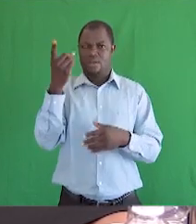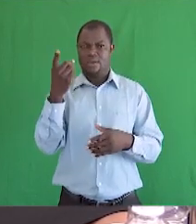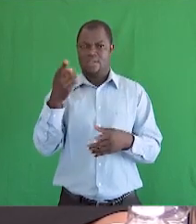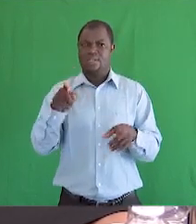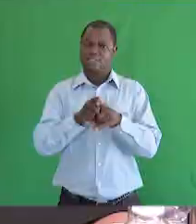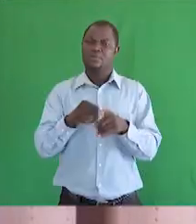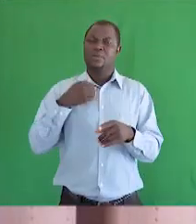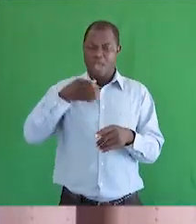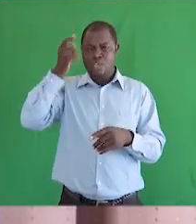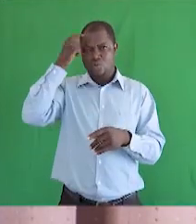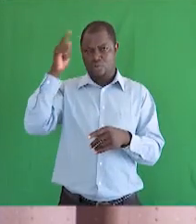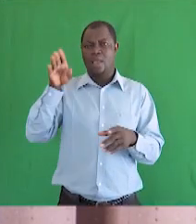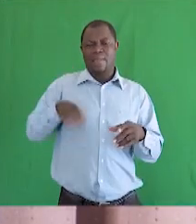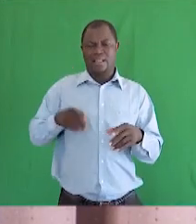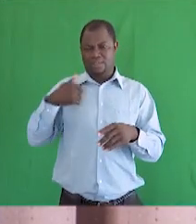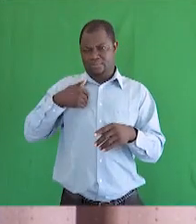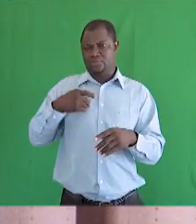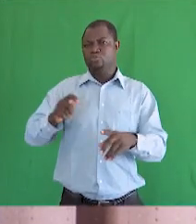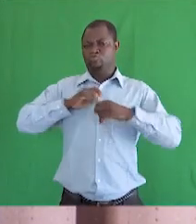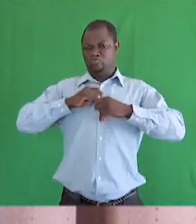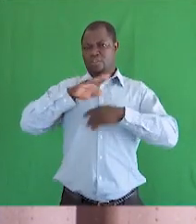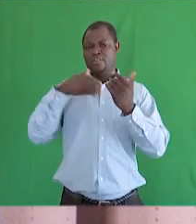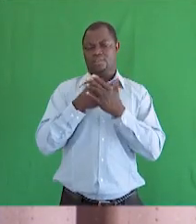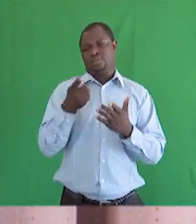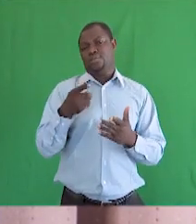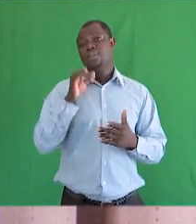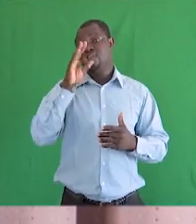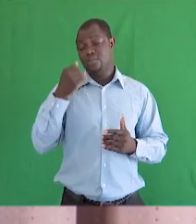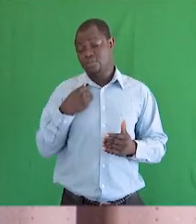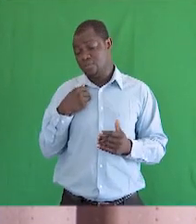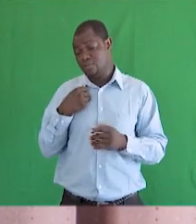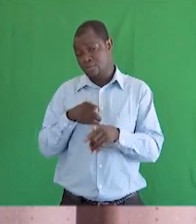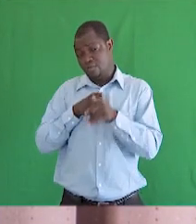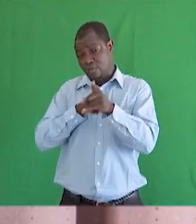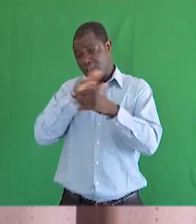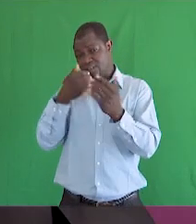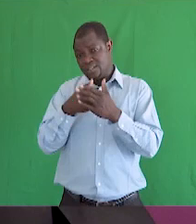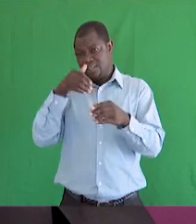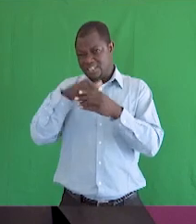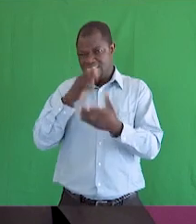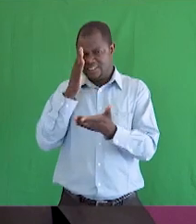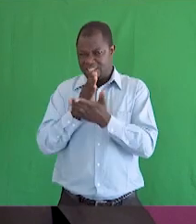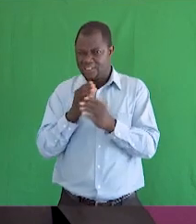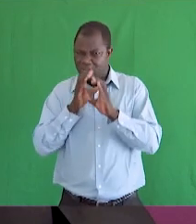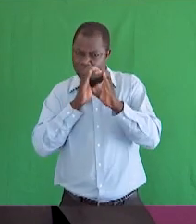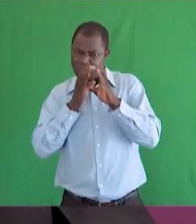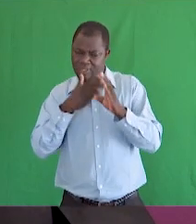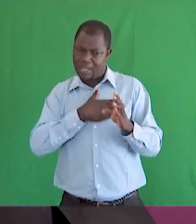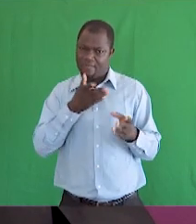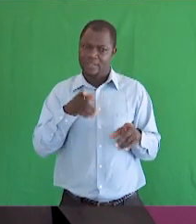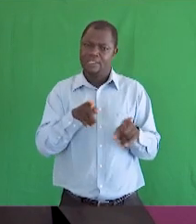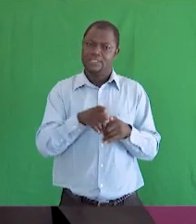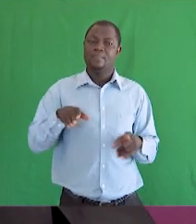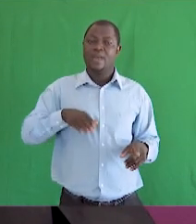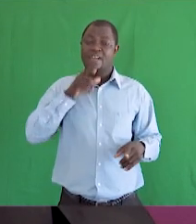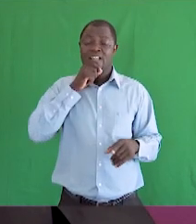ndichipfeka ndozvandinoziva ipapo tikada kupabatisisa tinoona kuti panyaya yekupfimba nai vabereki vane chekuita